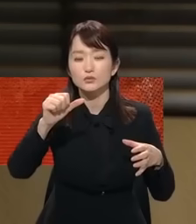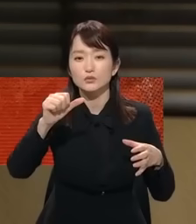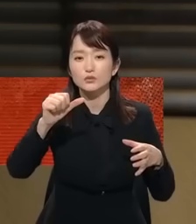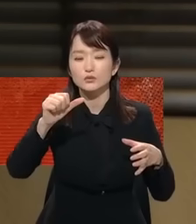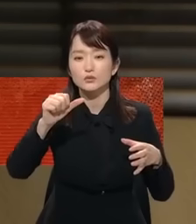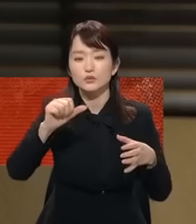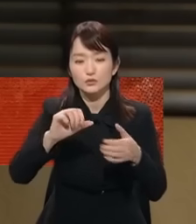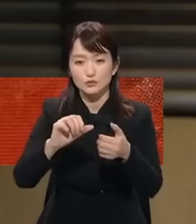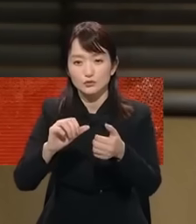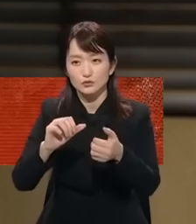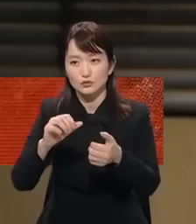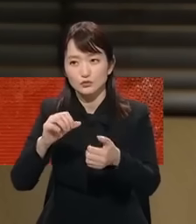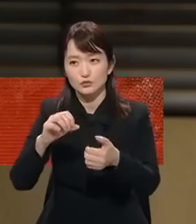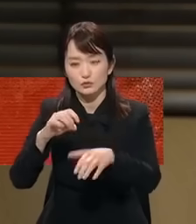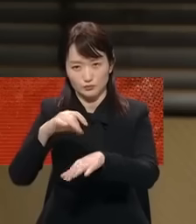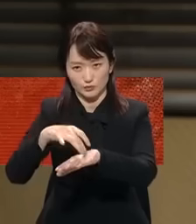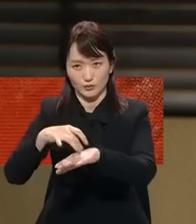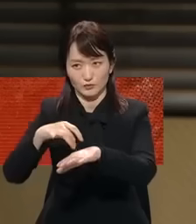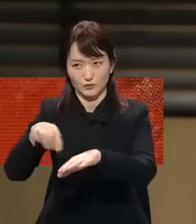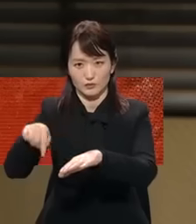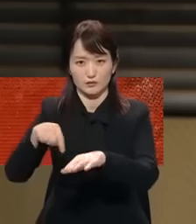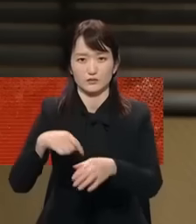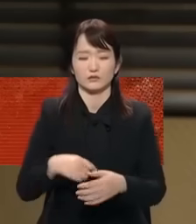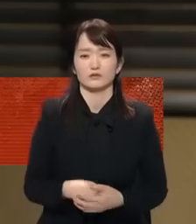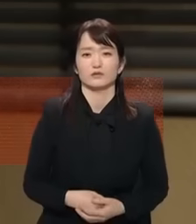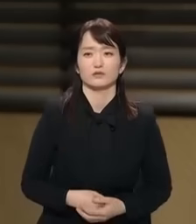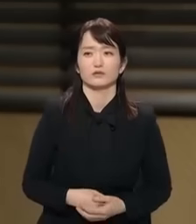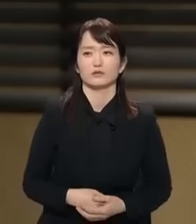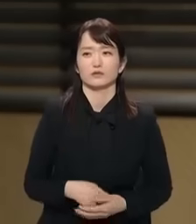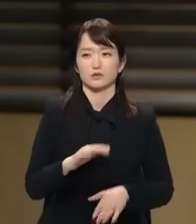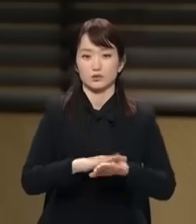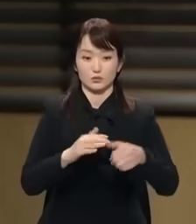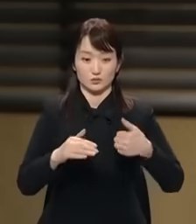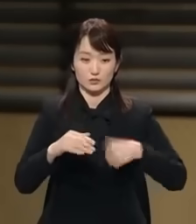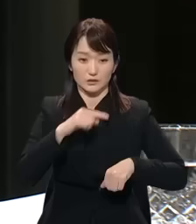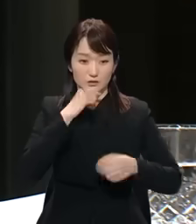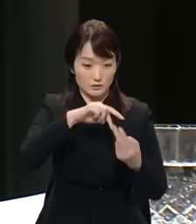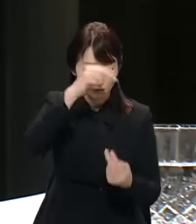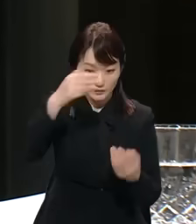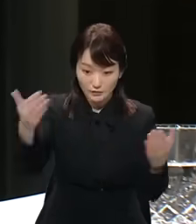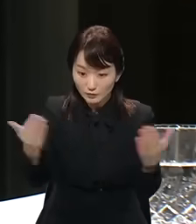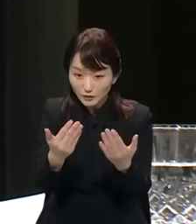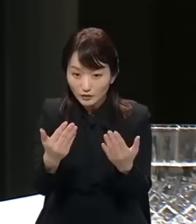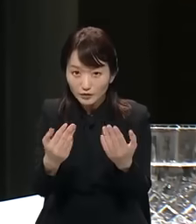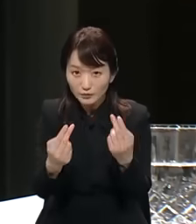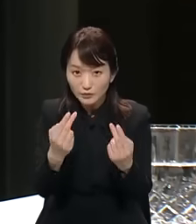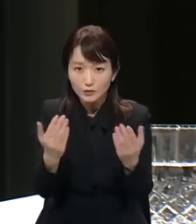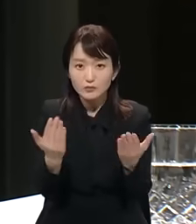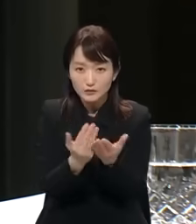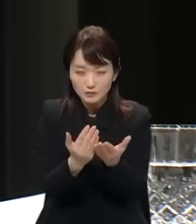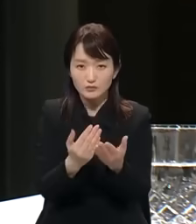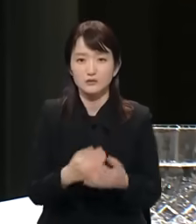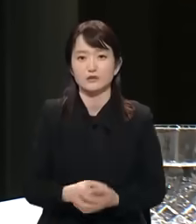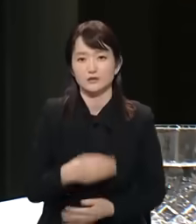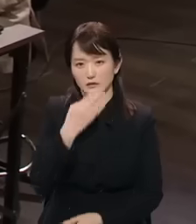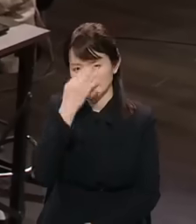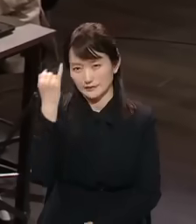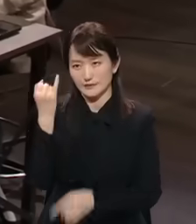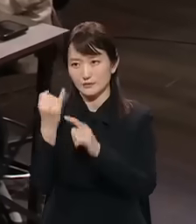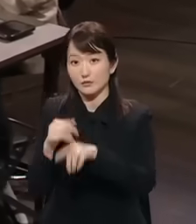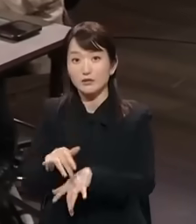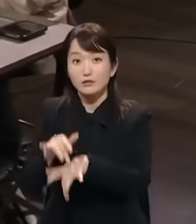백골이 있던 겁니다 손자의 DNA 일치를 했습니다 박 이게 무슨 소리예요 근데 할머니가 이렇게